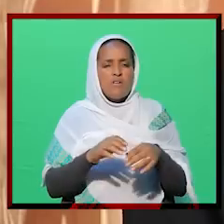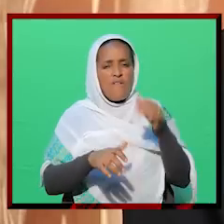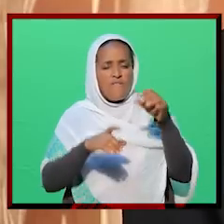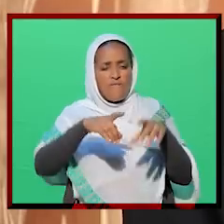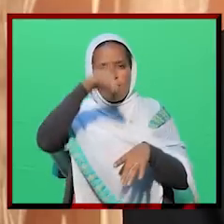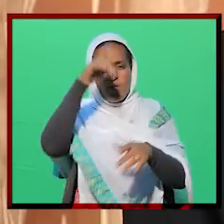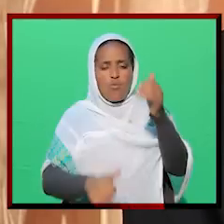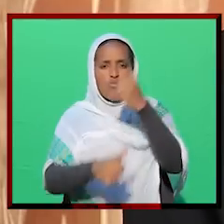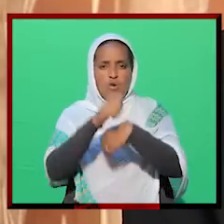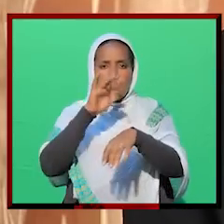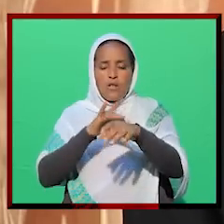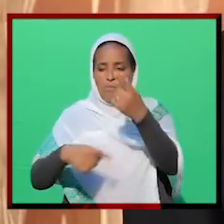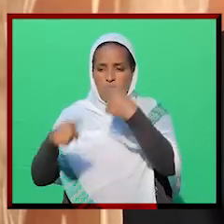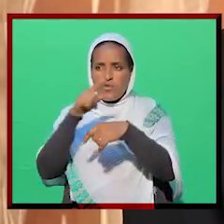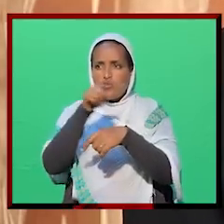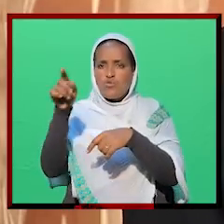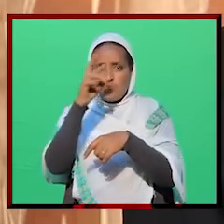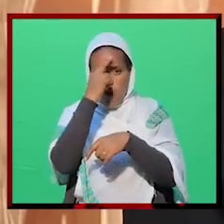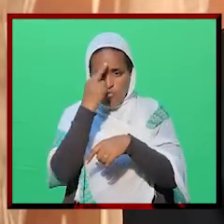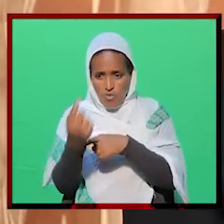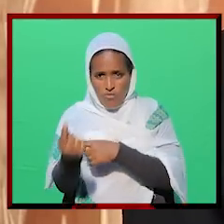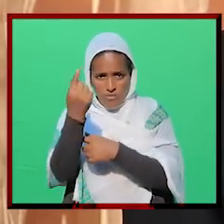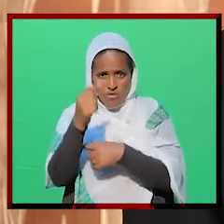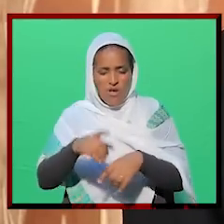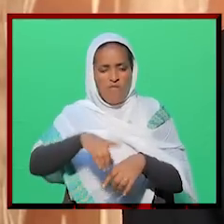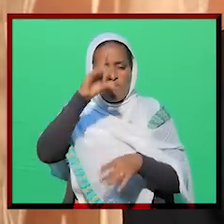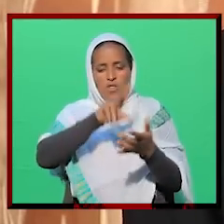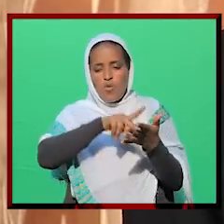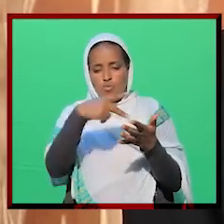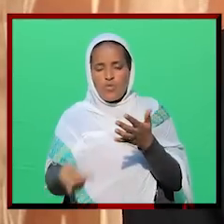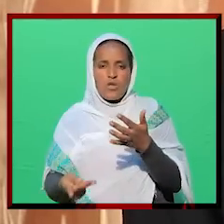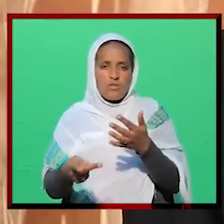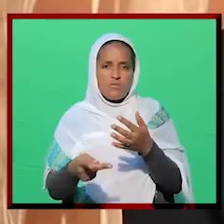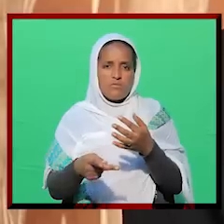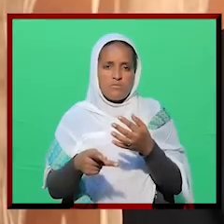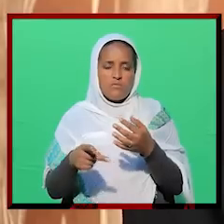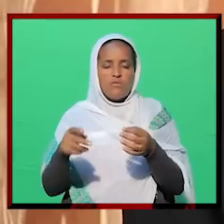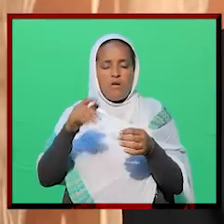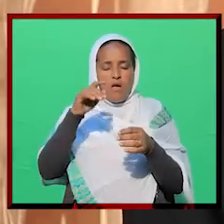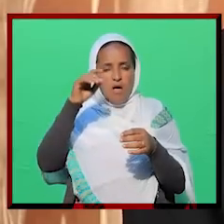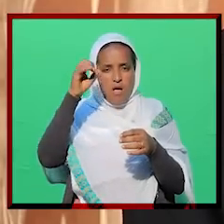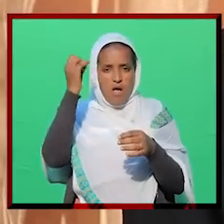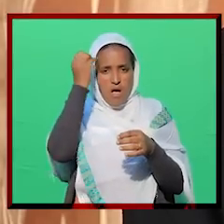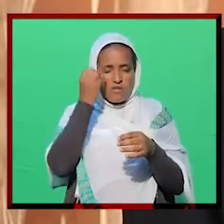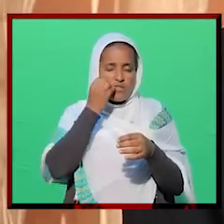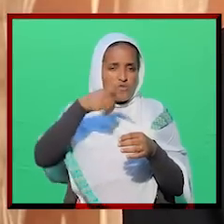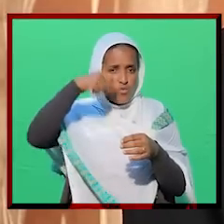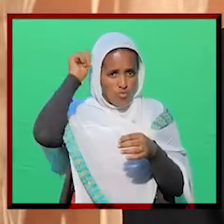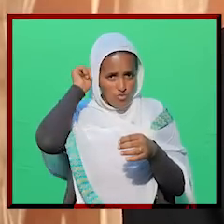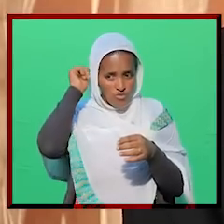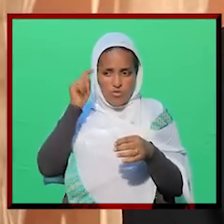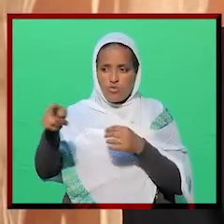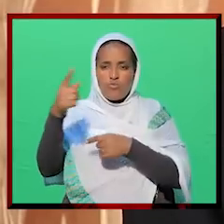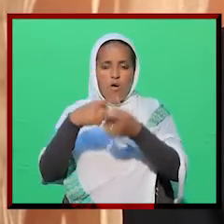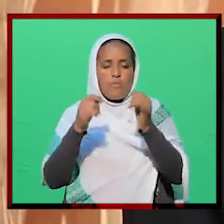ጸጋ አምላክ አደረገው በማለት ልዩነታቸው ይህ እንደሆነ ነው የሚታወቀው።